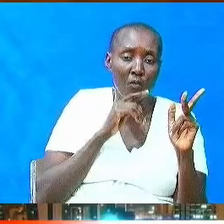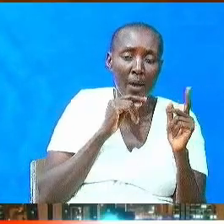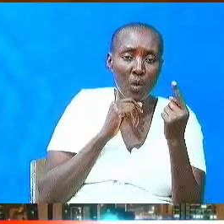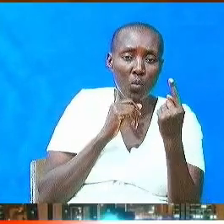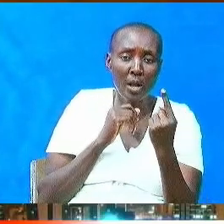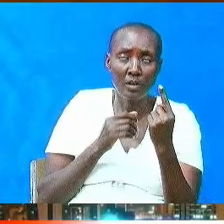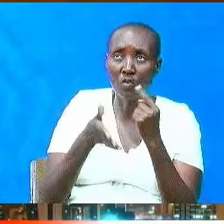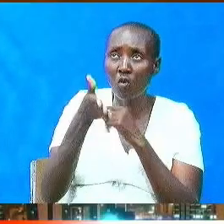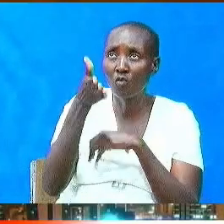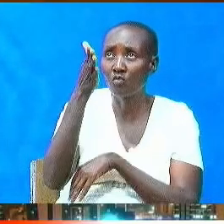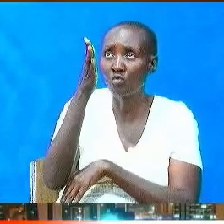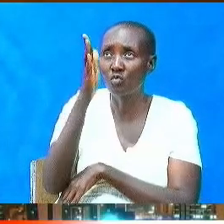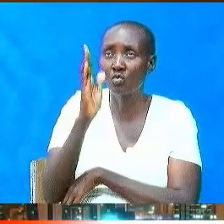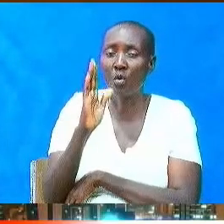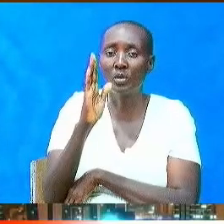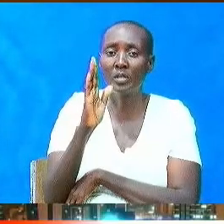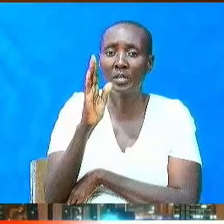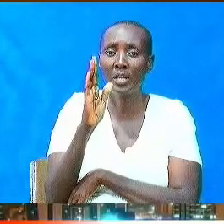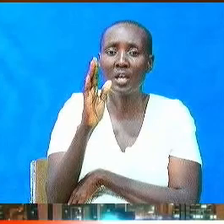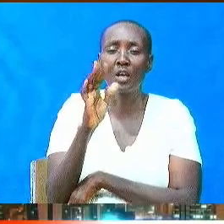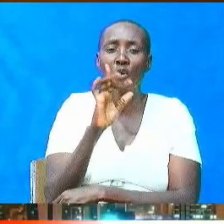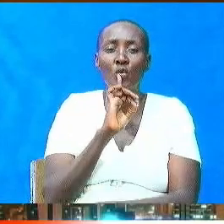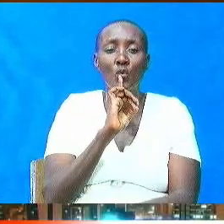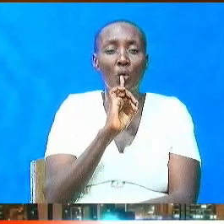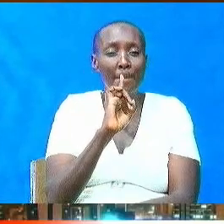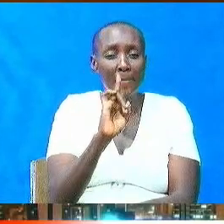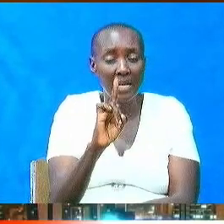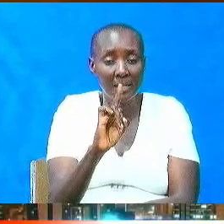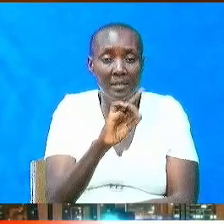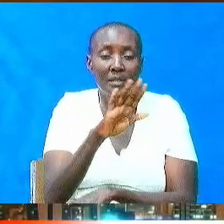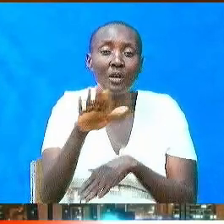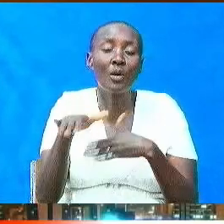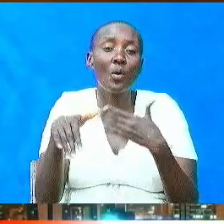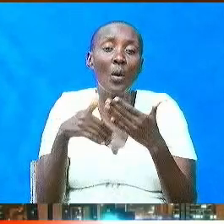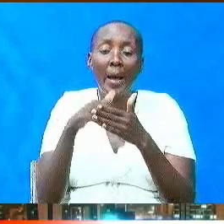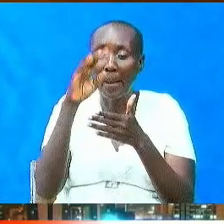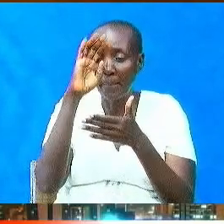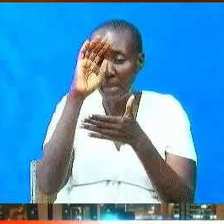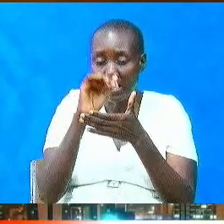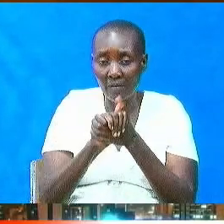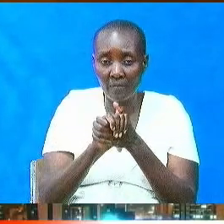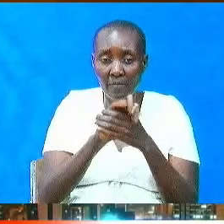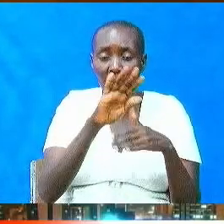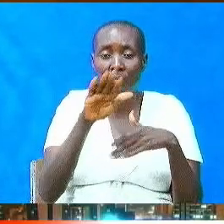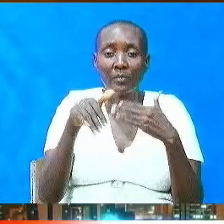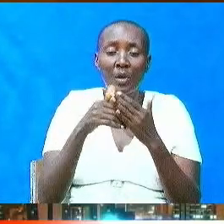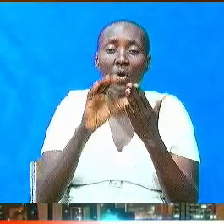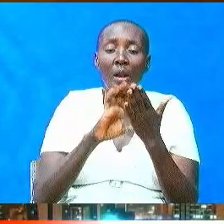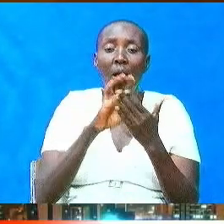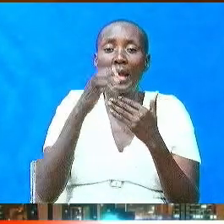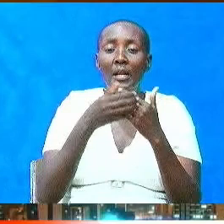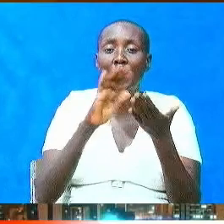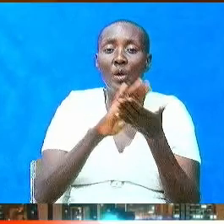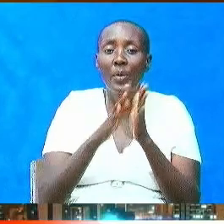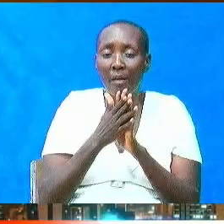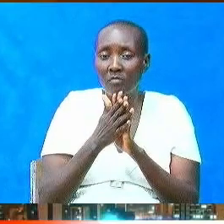God to dictate all doctrines, all curriculum, without